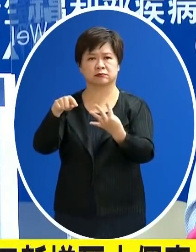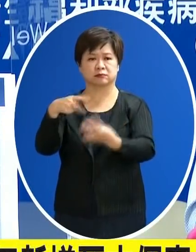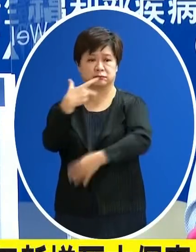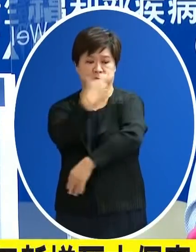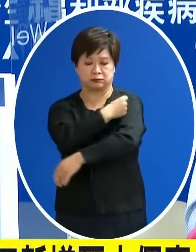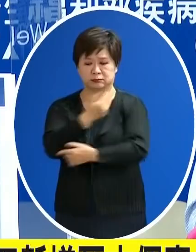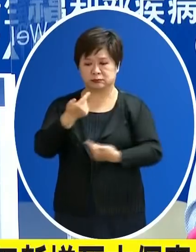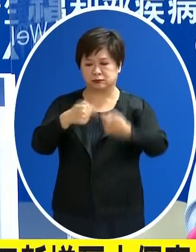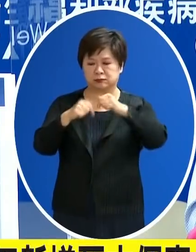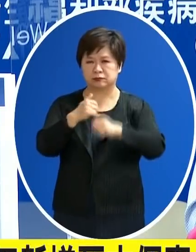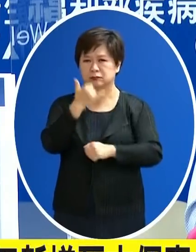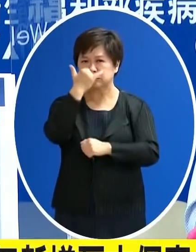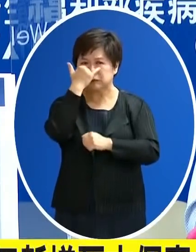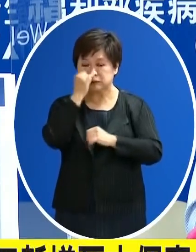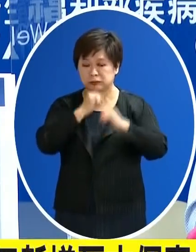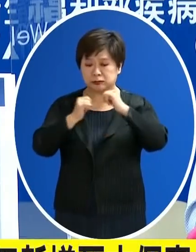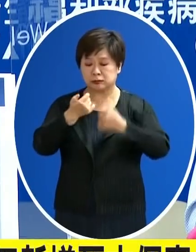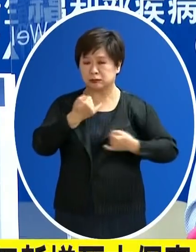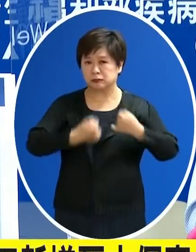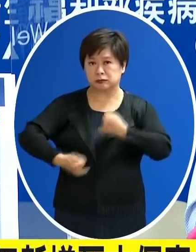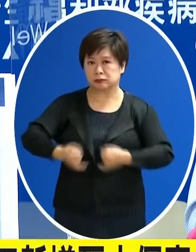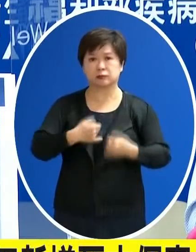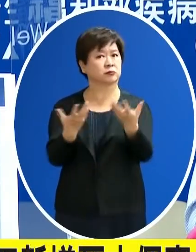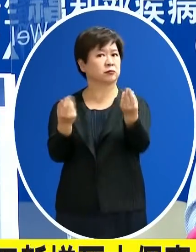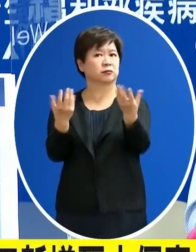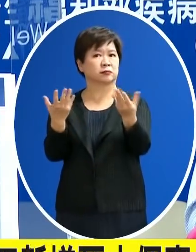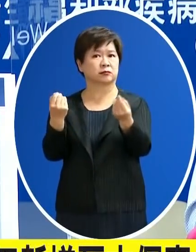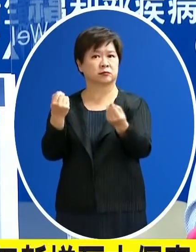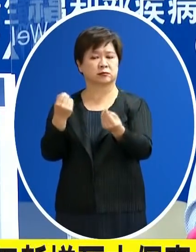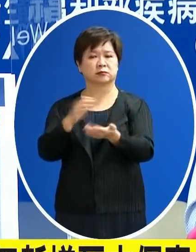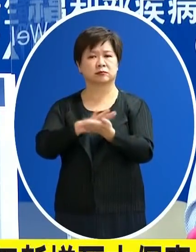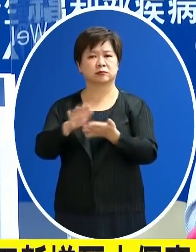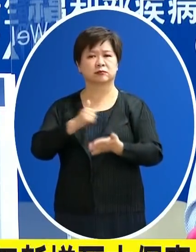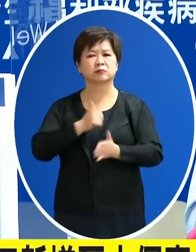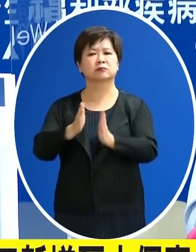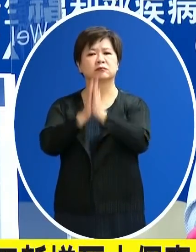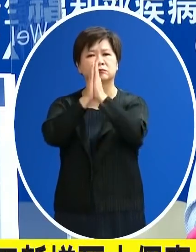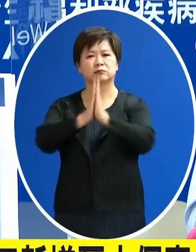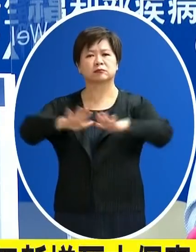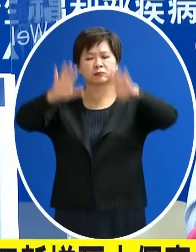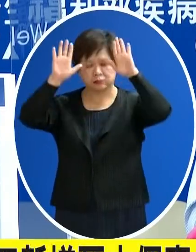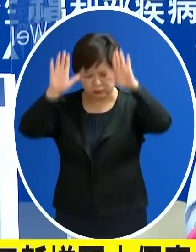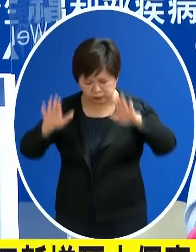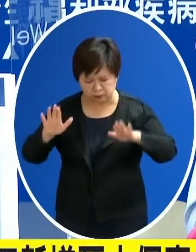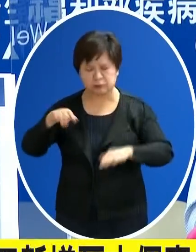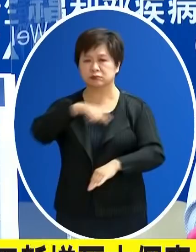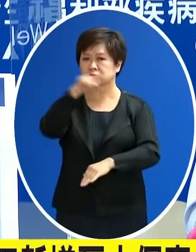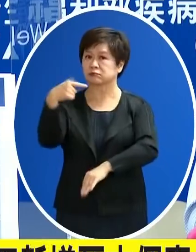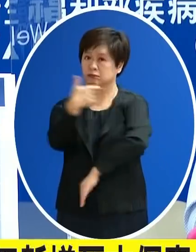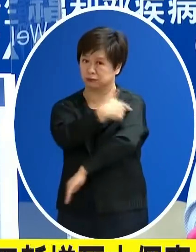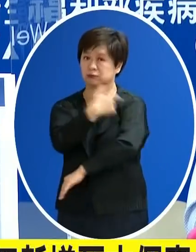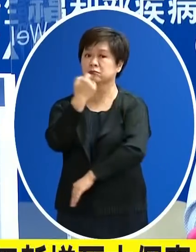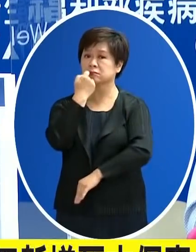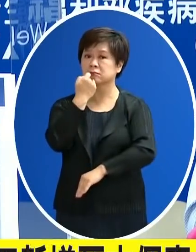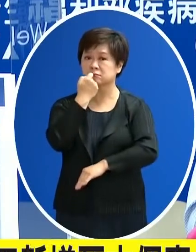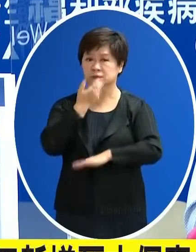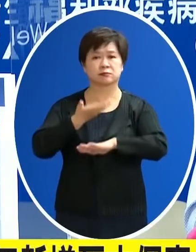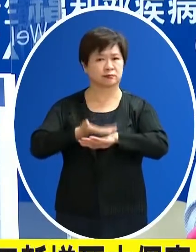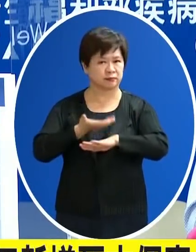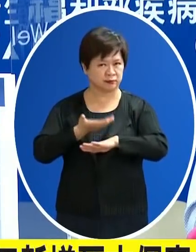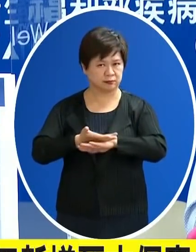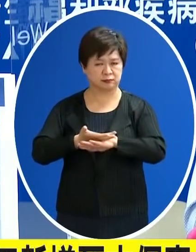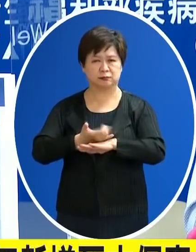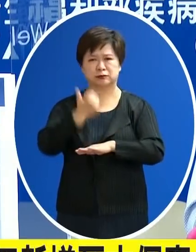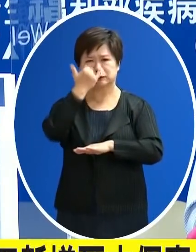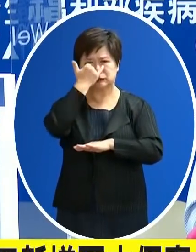的猪细胞，所以我们的亲生的朋友哈，这些都属于可以用的，啊，请大家放心哈，啊，大